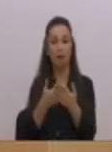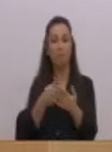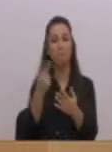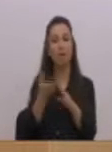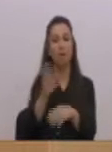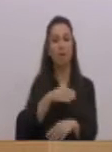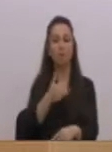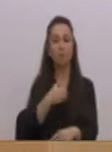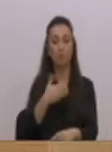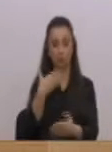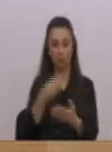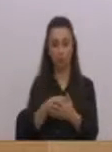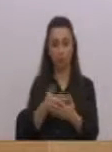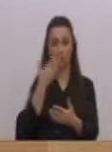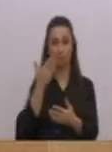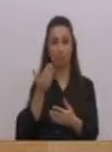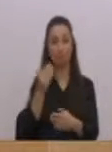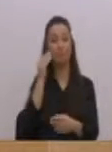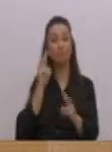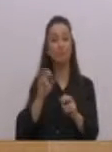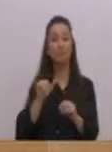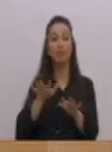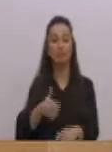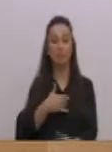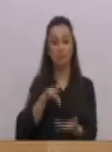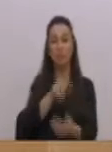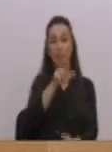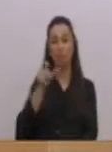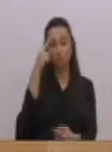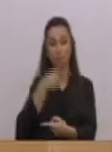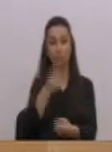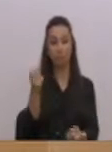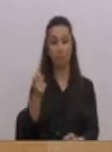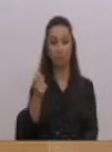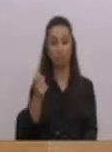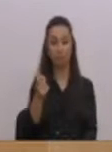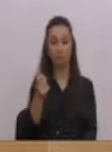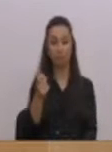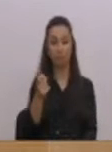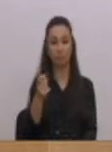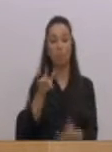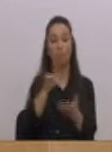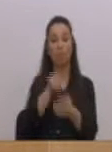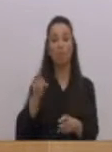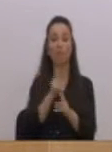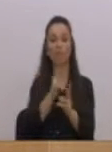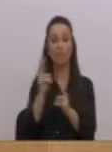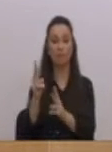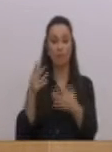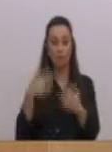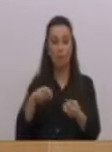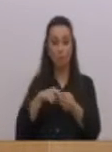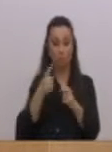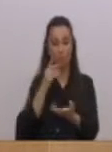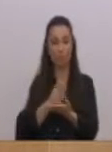მინდა ჩემ გამოსვლას კონდეს, ეს ის ნაწილია, სადაც მინდა მოქალაქეებს მიმართო. იმ მოქალაქეებს, რომლებსაც დაუდგათ